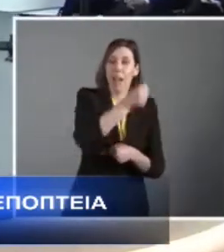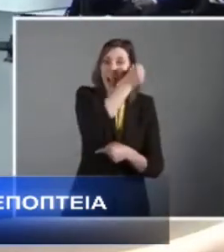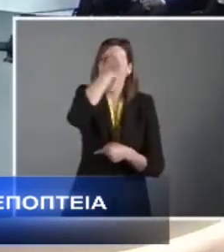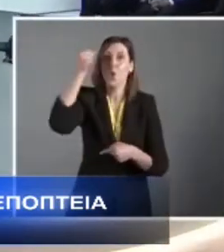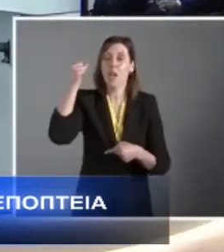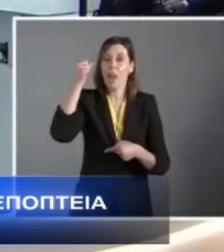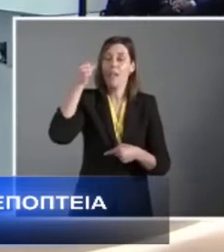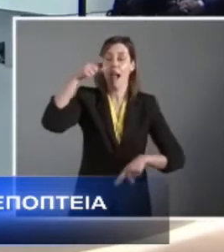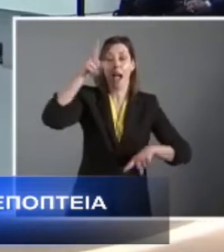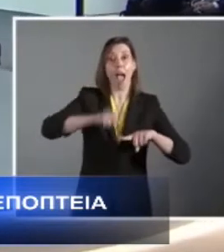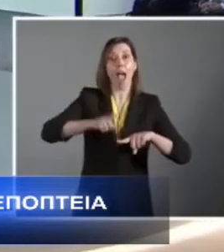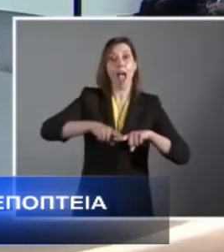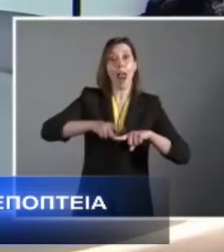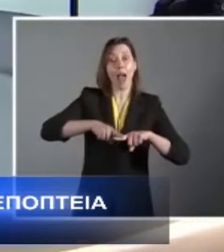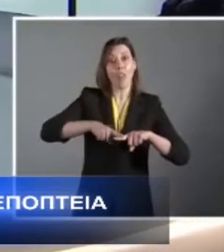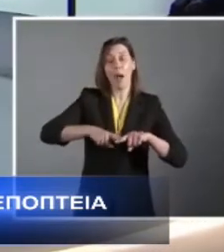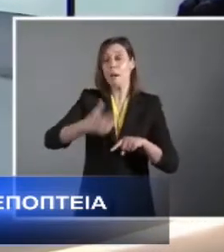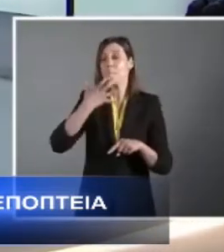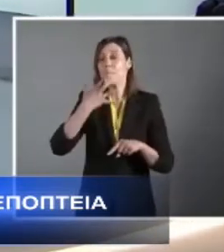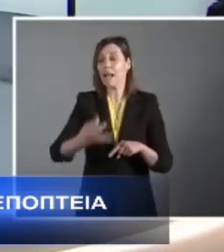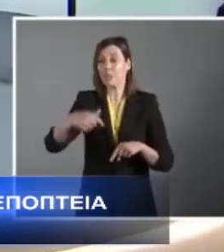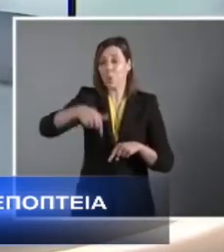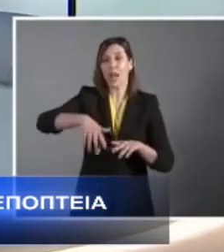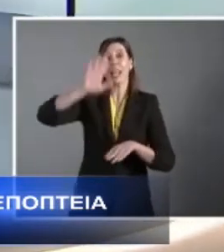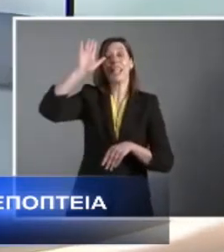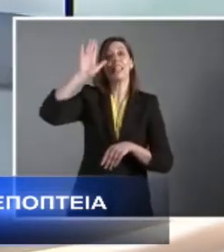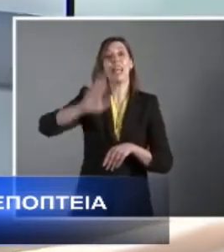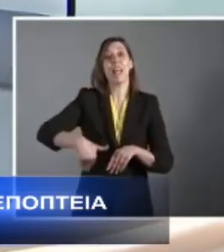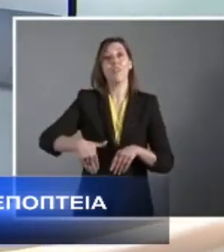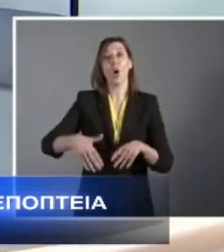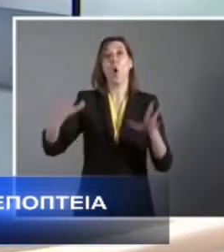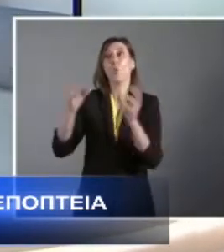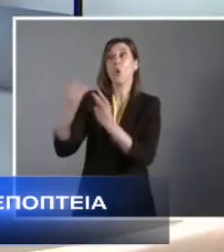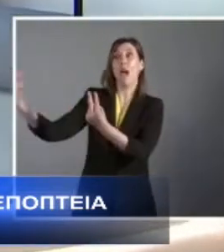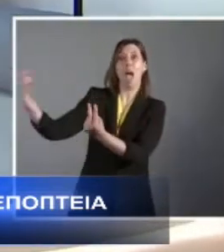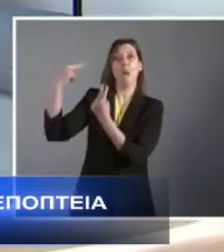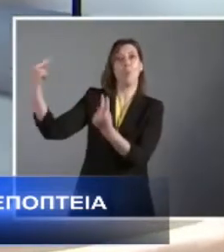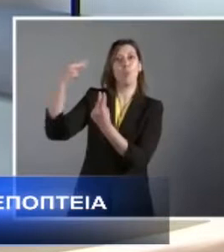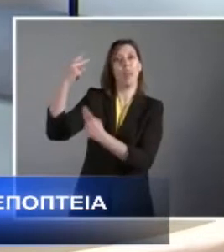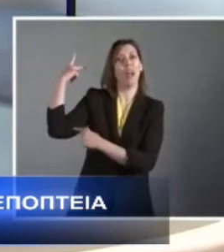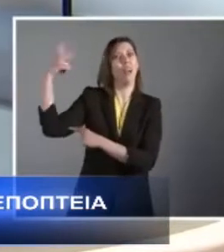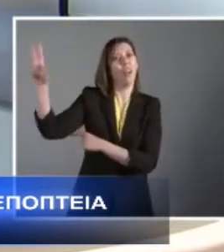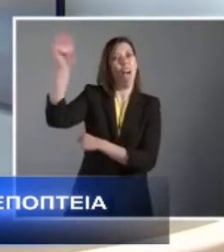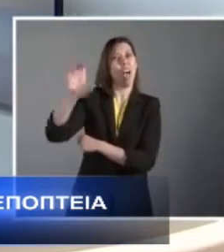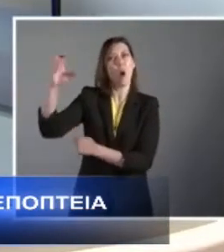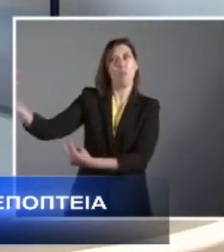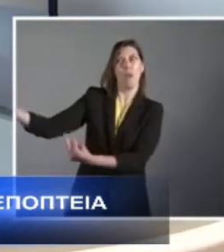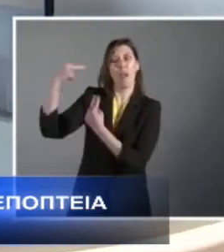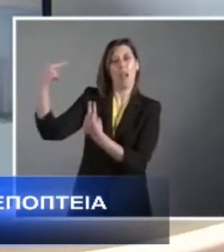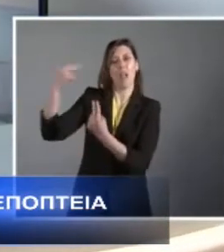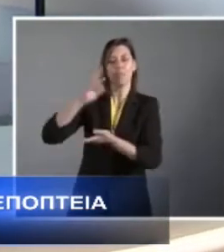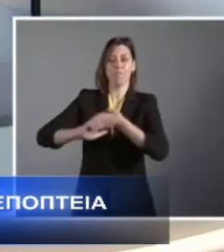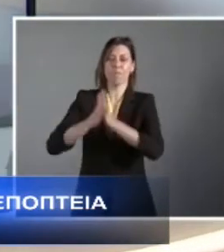της χώρας μας από την τελευταία φάση της ενισχυμένης εποπτείας για να κλείσει επιτέλους αυτό